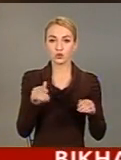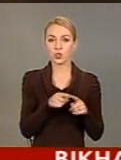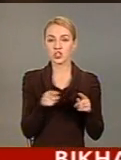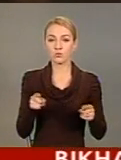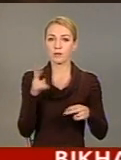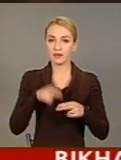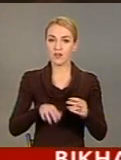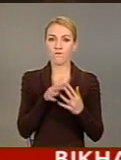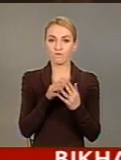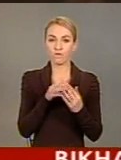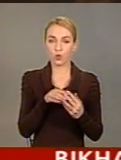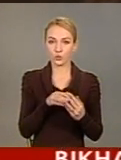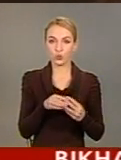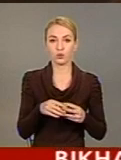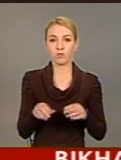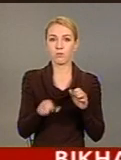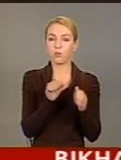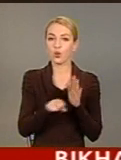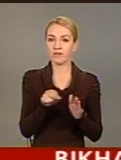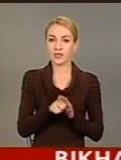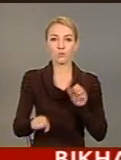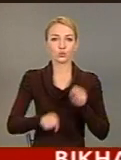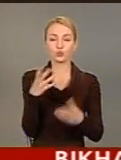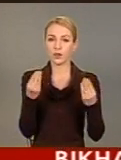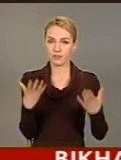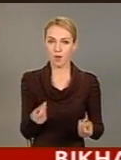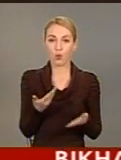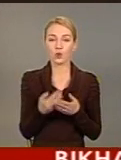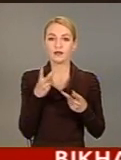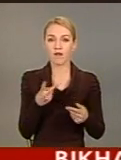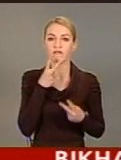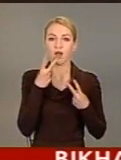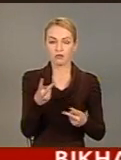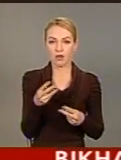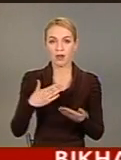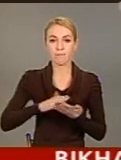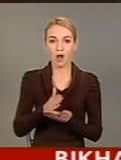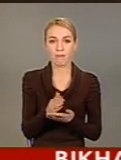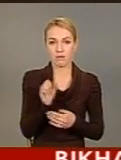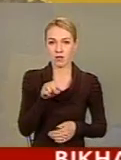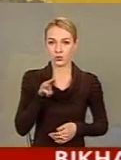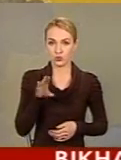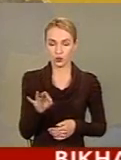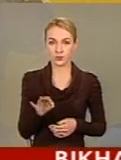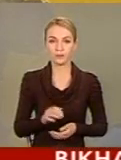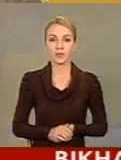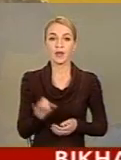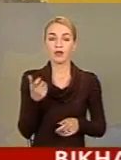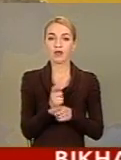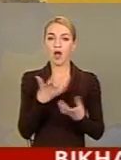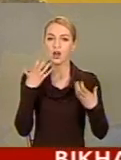припинення вогню бойовики цинічно порушують щодня Ось як наразі виглядає мапа антитерористичної операції